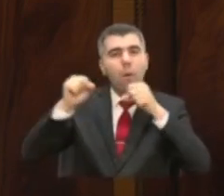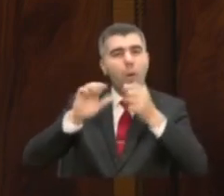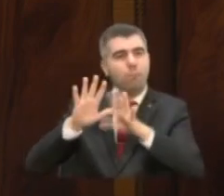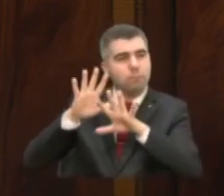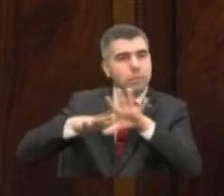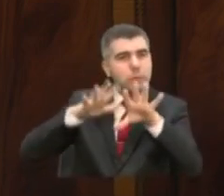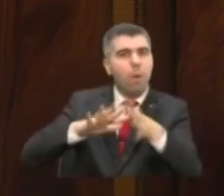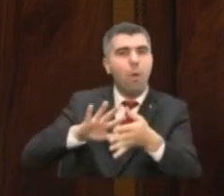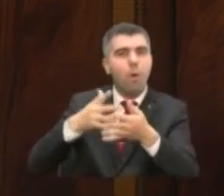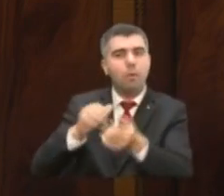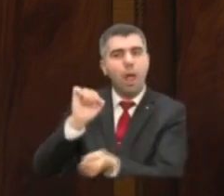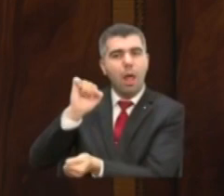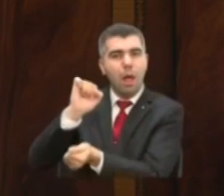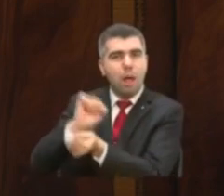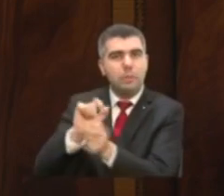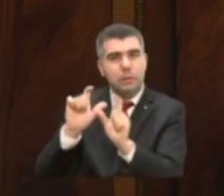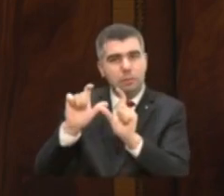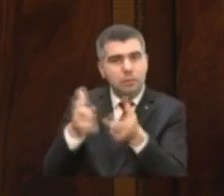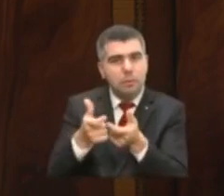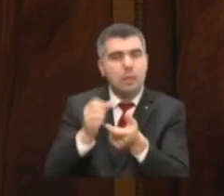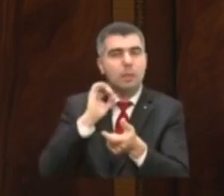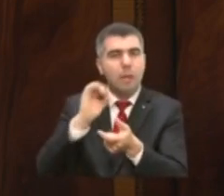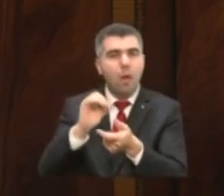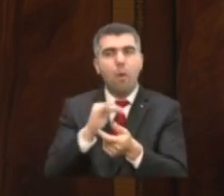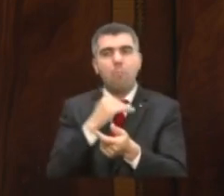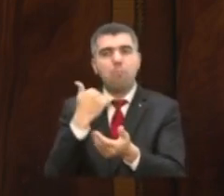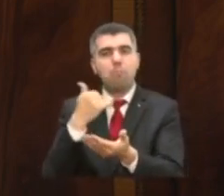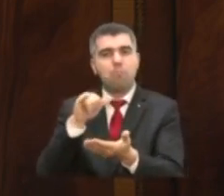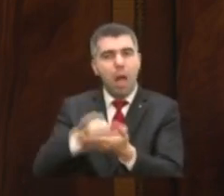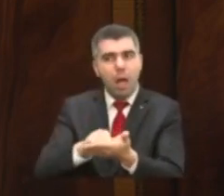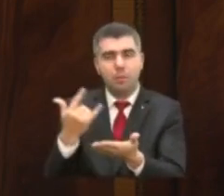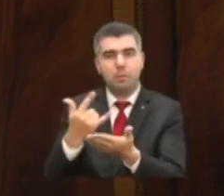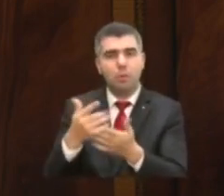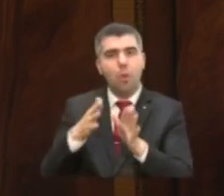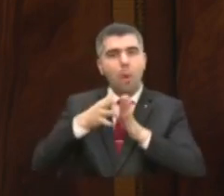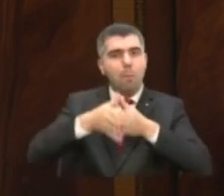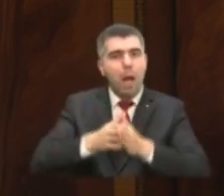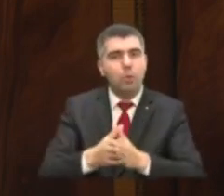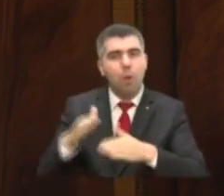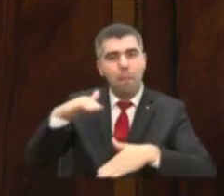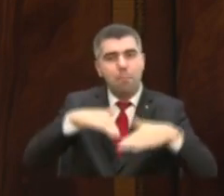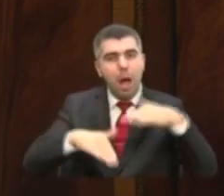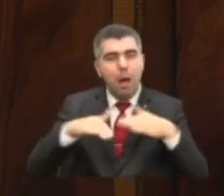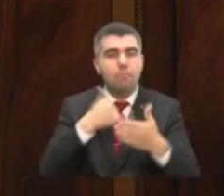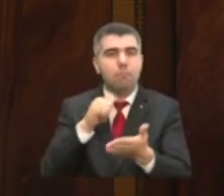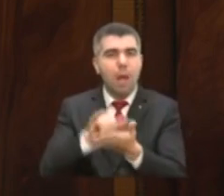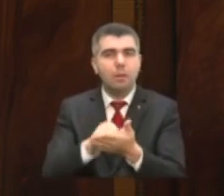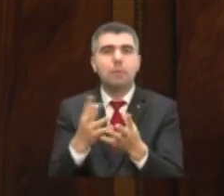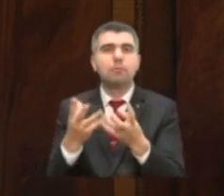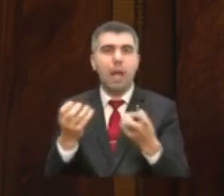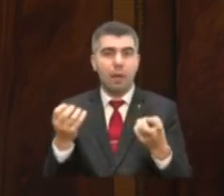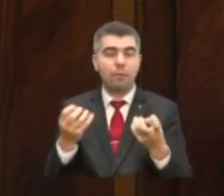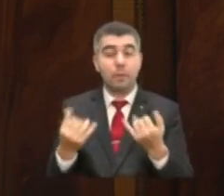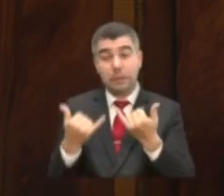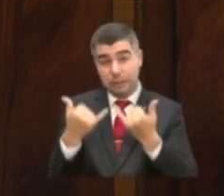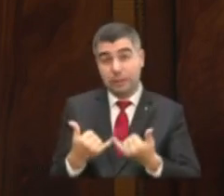بعدما أن اعتقل من اعتقل ومات منهم من مات وغرق في البحر من غرق، والآن سيد رئيس الحكومة في هذه اللحظة اللي احنا